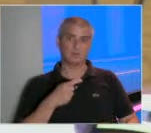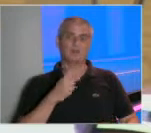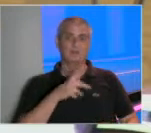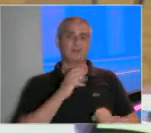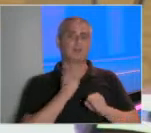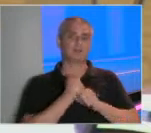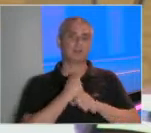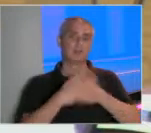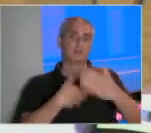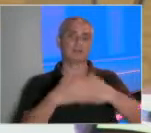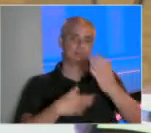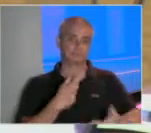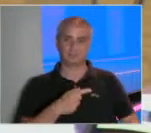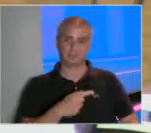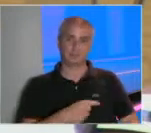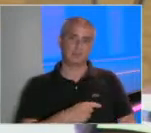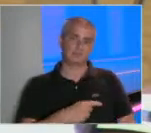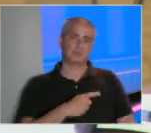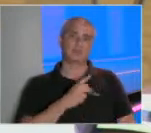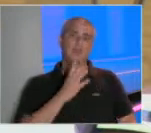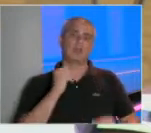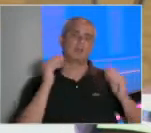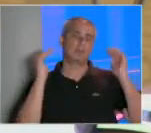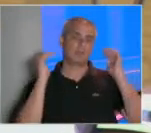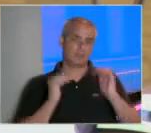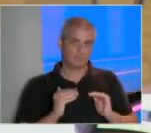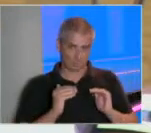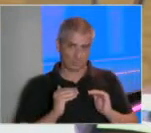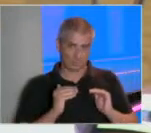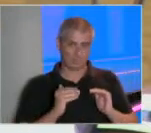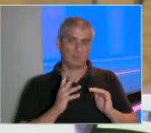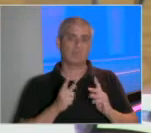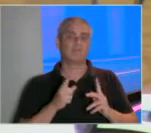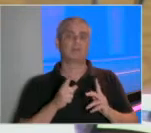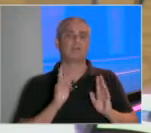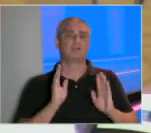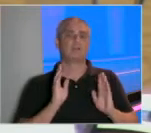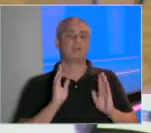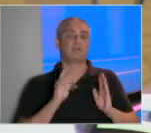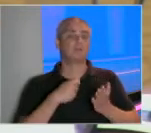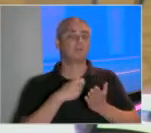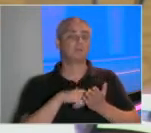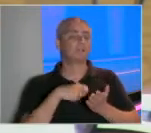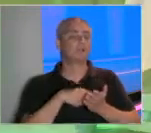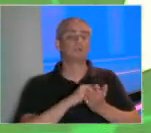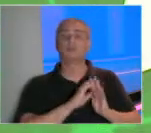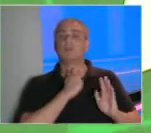את העסק, לא חצי שנה, הרבה פחות, ולאנוס את האוצר. אין